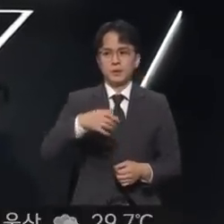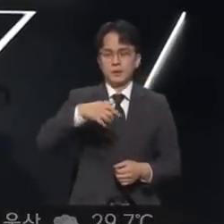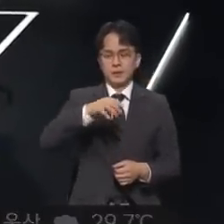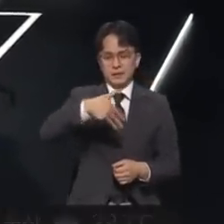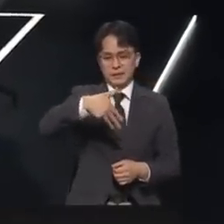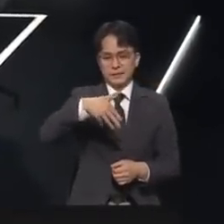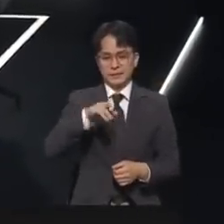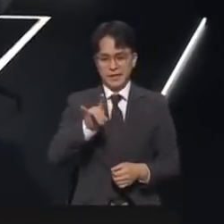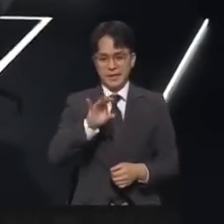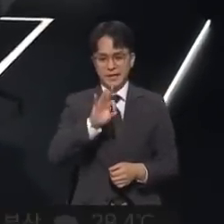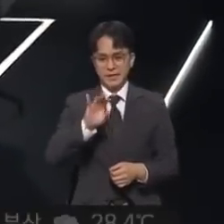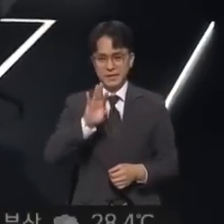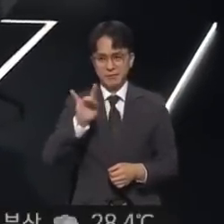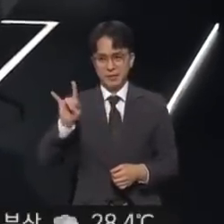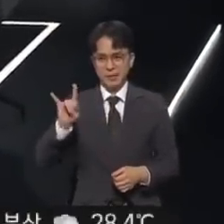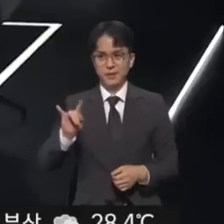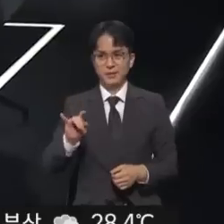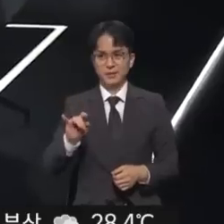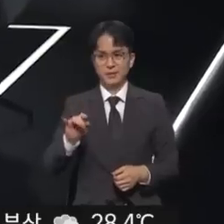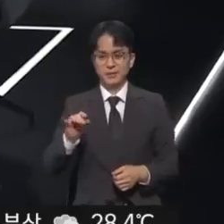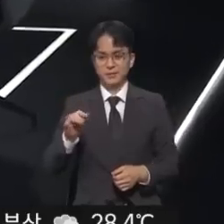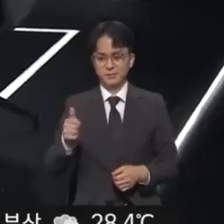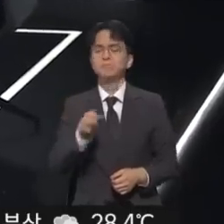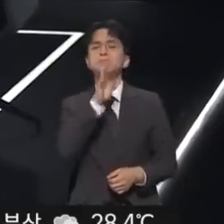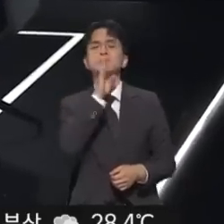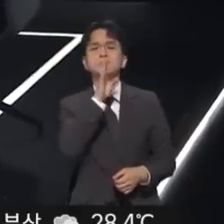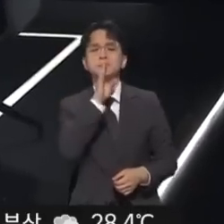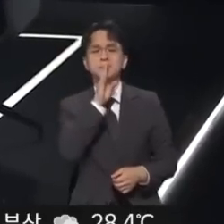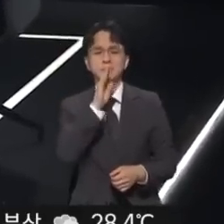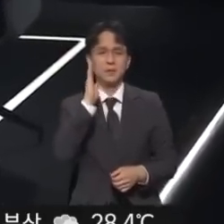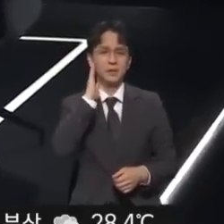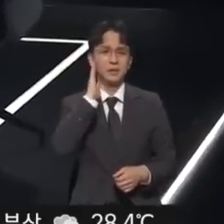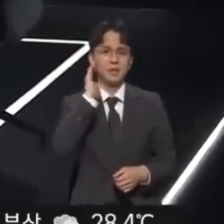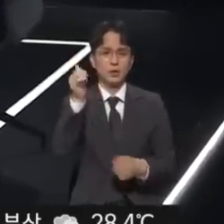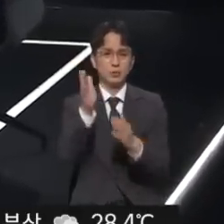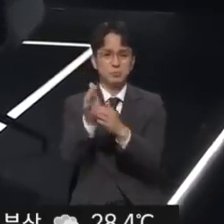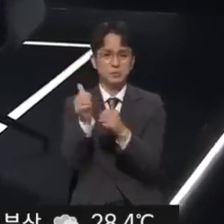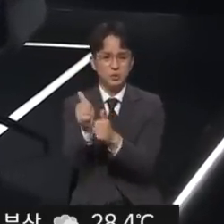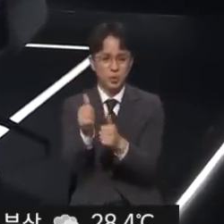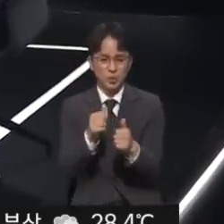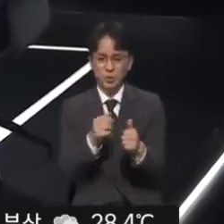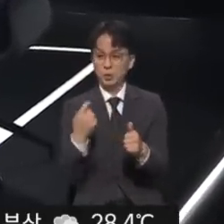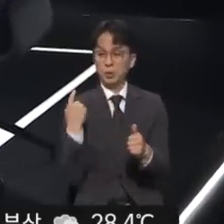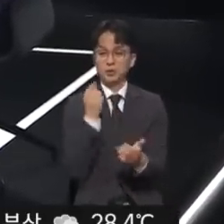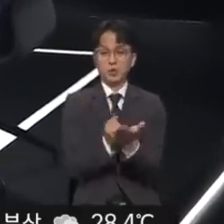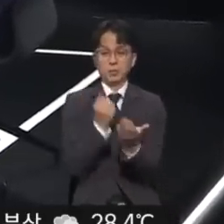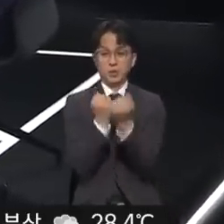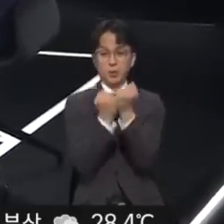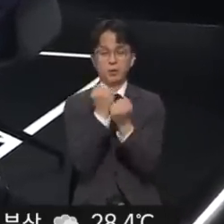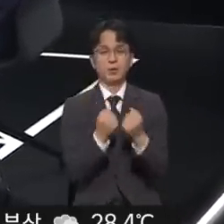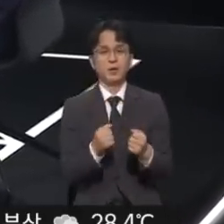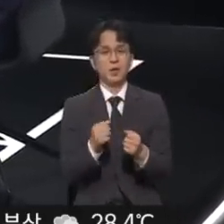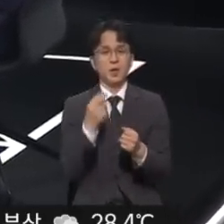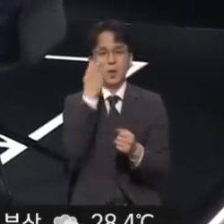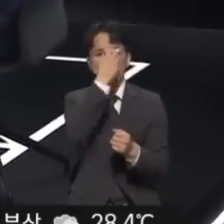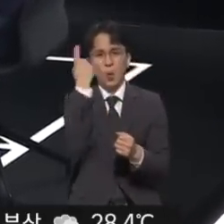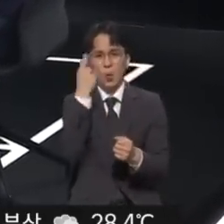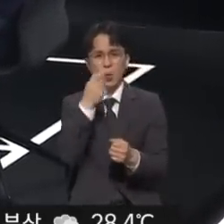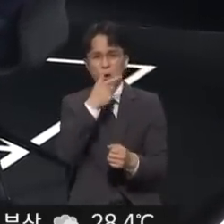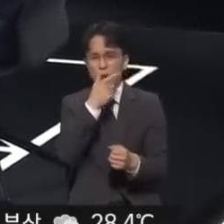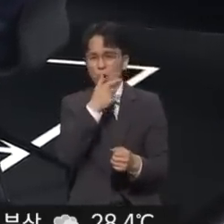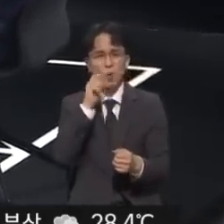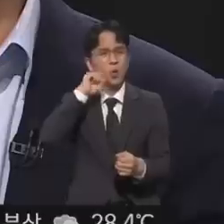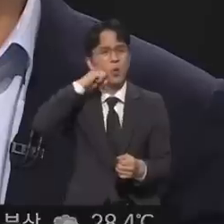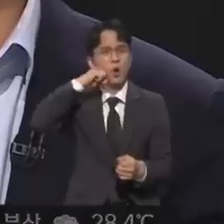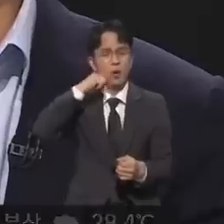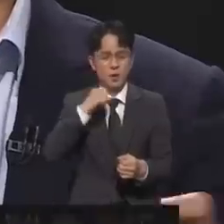라고 생각이 들어 오니까 물론 뭐 경우와 의전을 제 핑계를 됐는데 저는 뭐 2 이상에서 의 저는 솔직히 뭐